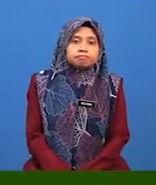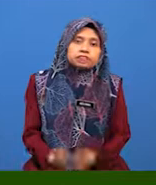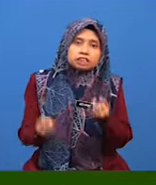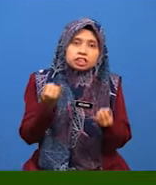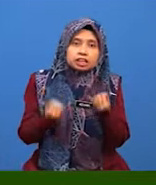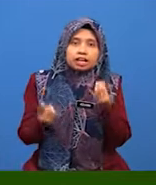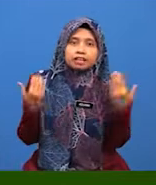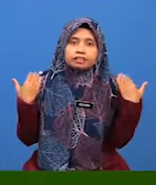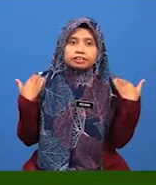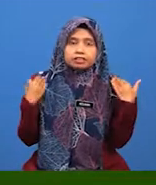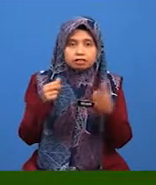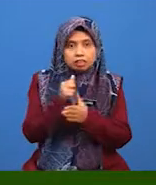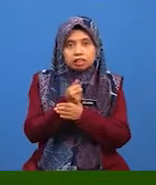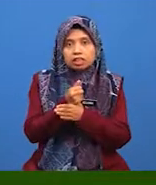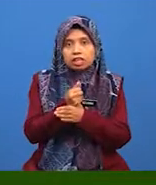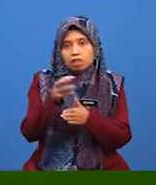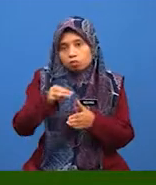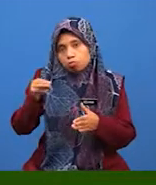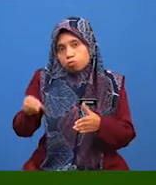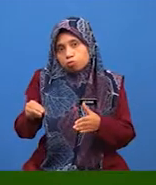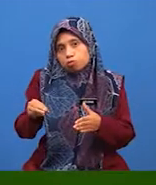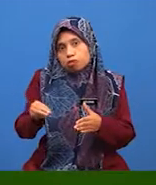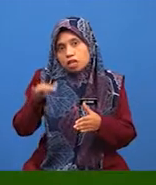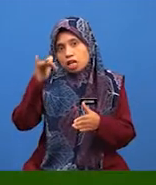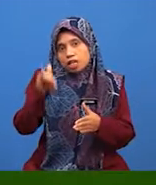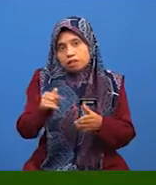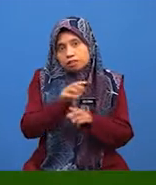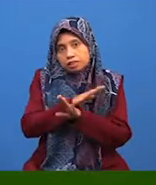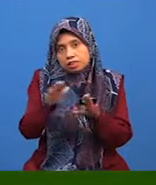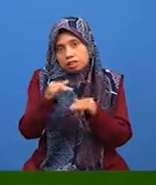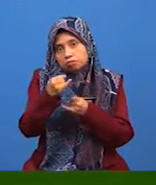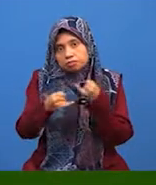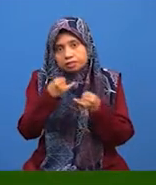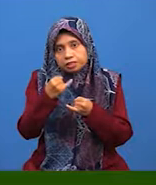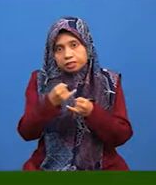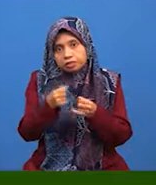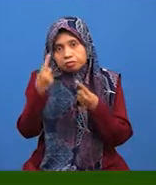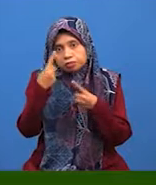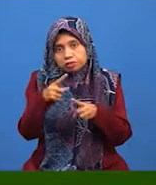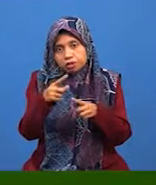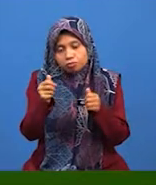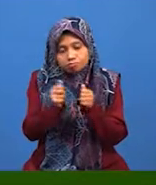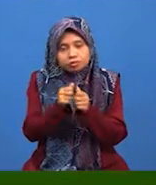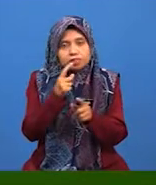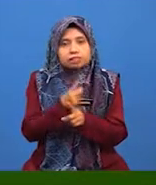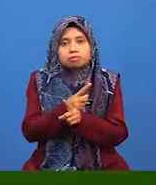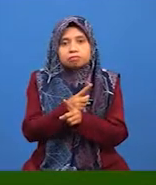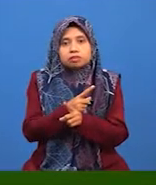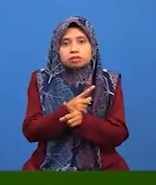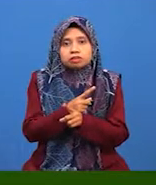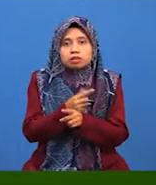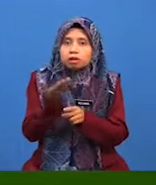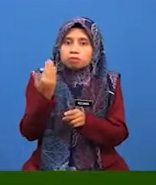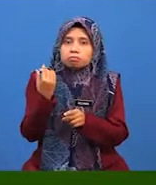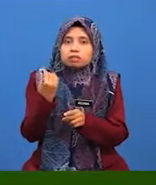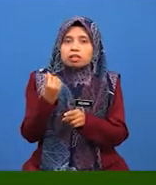Jika ada antara murid-murid yang tidak berjaya menjawab dengan betul,